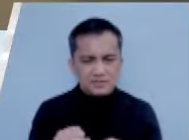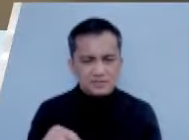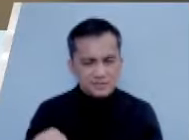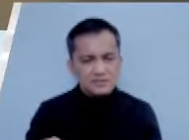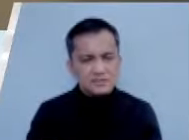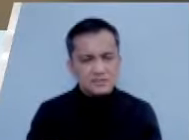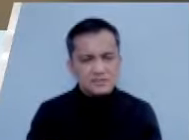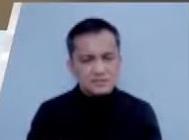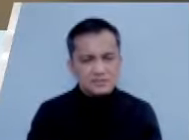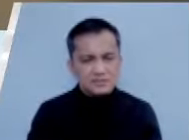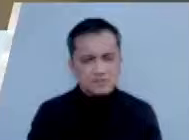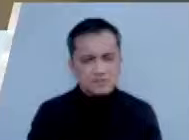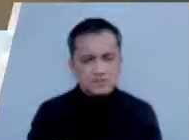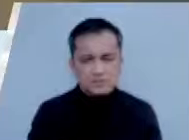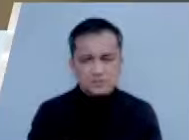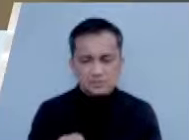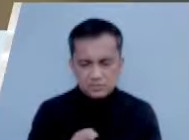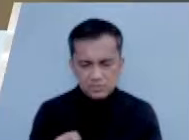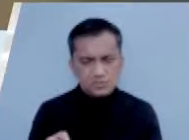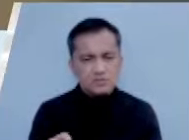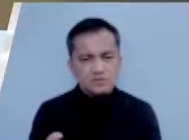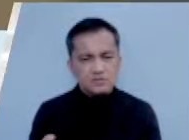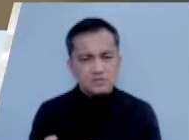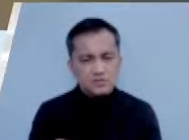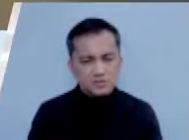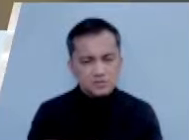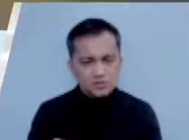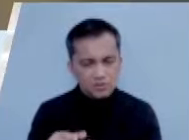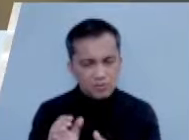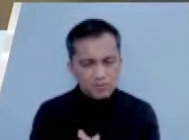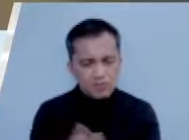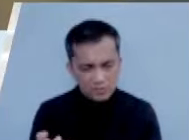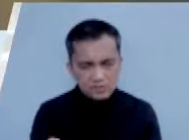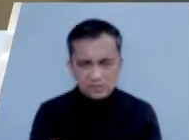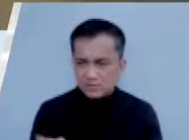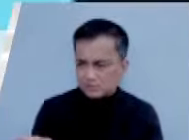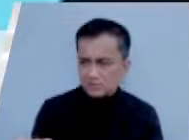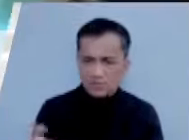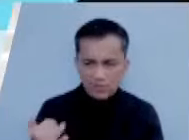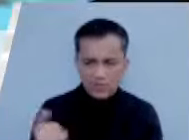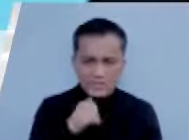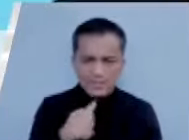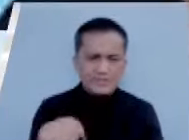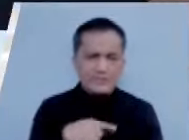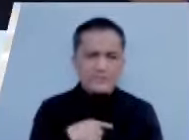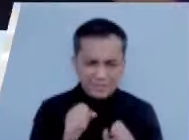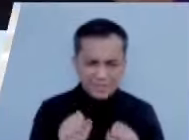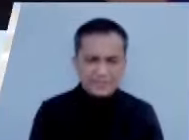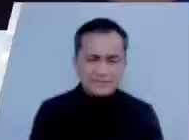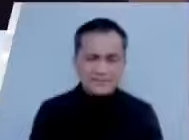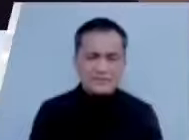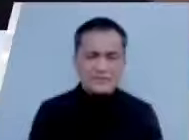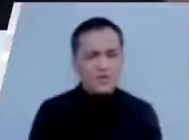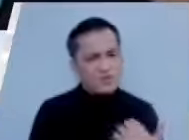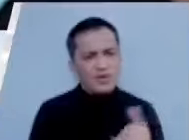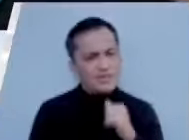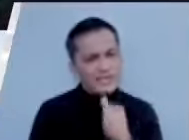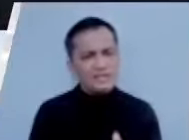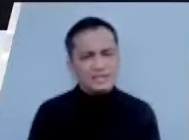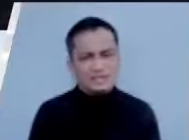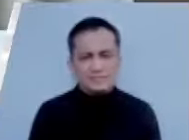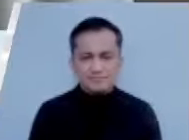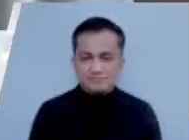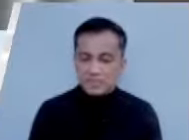straight couples wanna do, then mm-hmm. if we can do it, why not? Why not? Pero hindi raw ito madali.